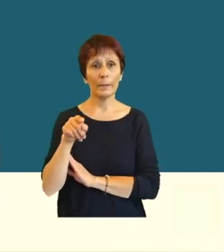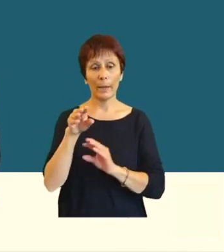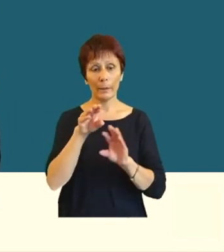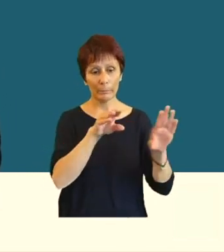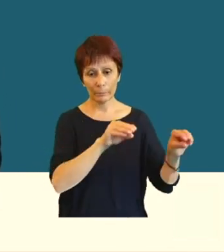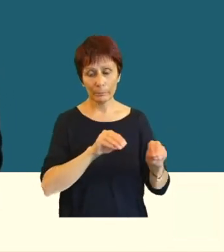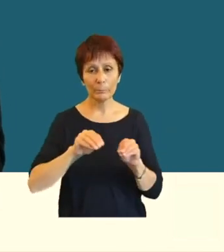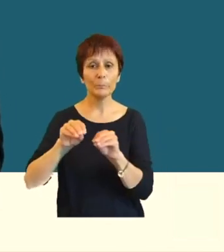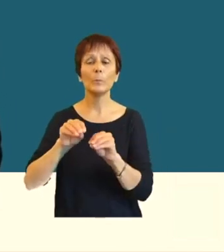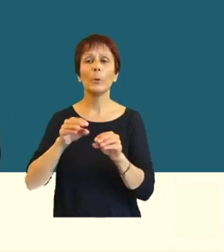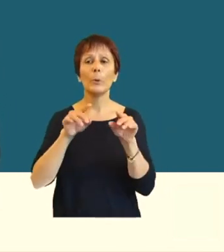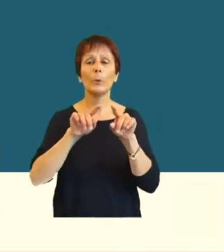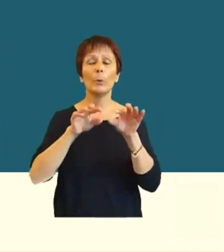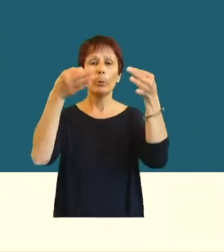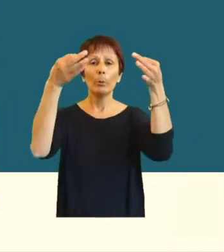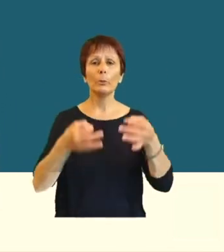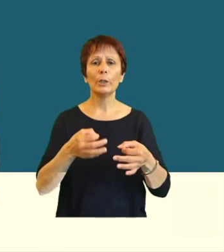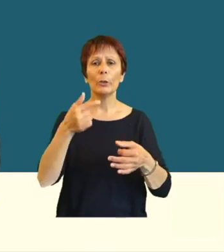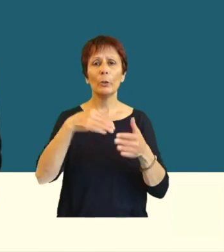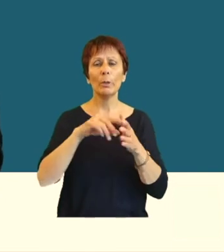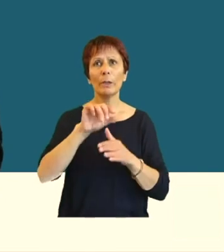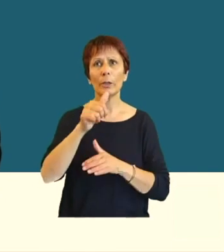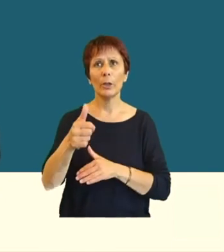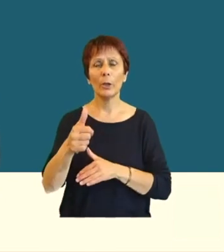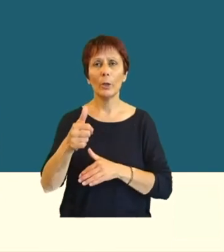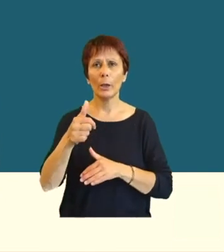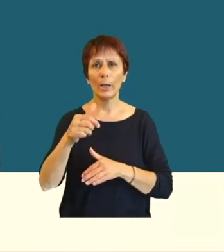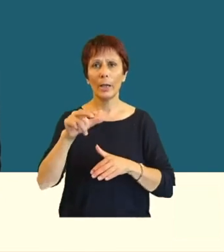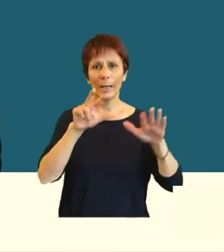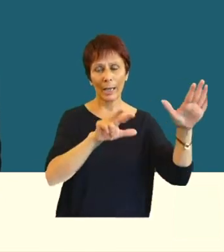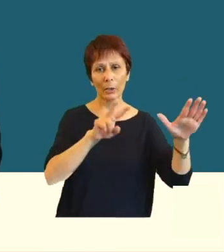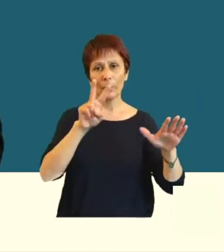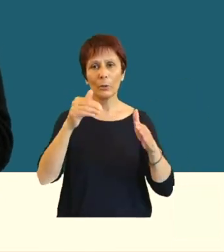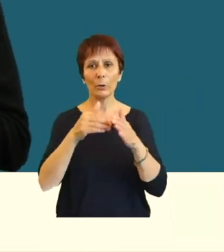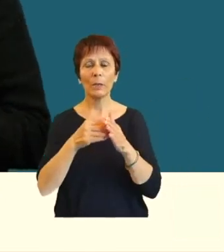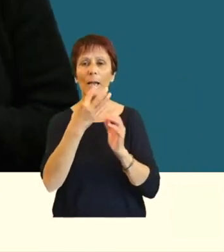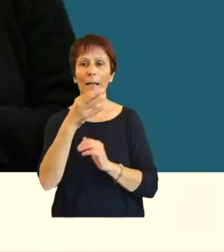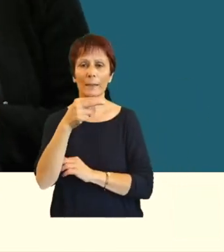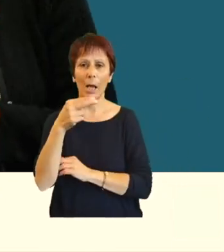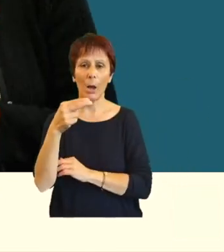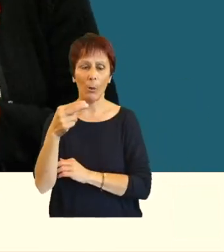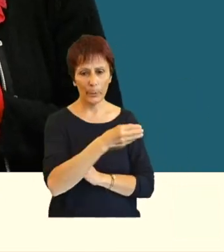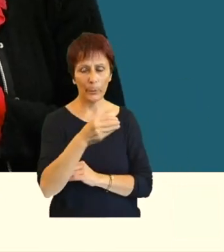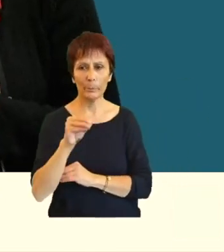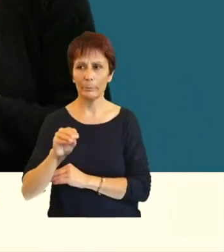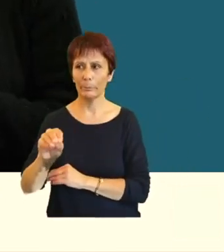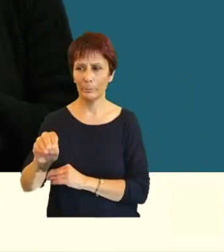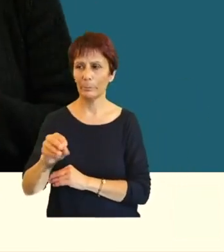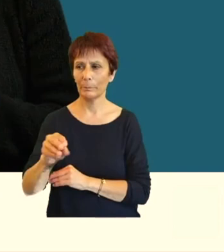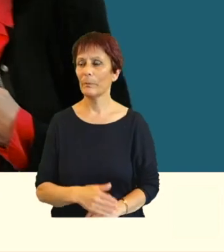de 2021 qui s'élève à 82 400 euros. Merci d'émettre un avis